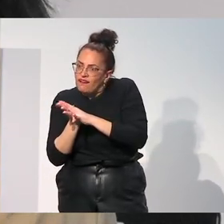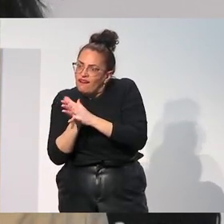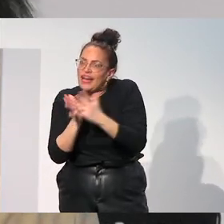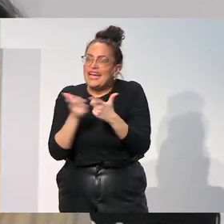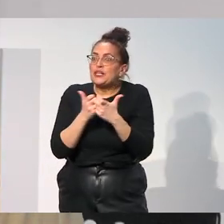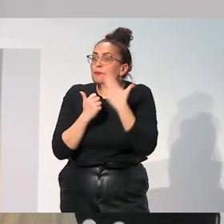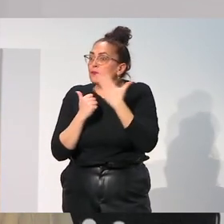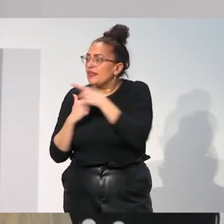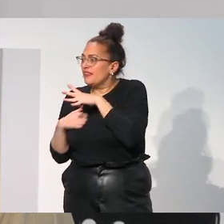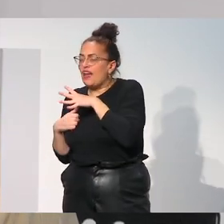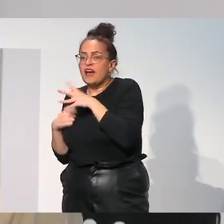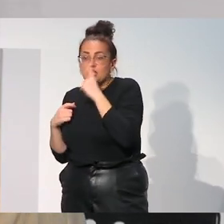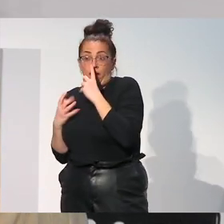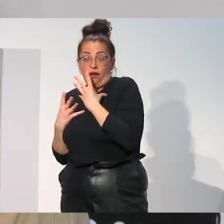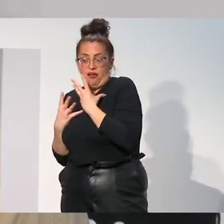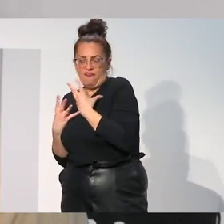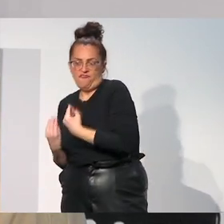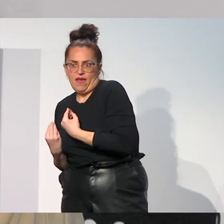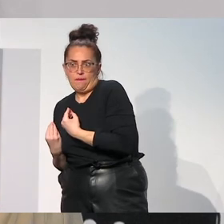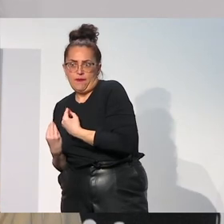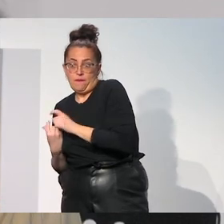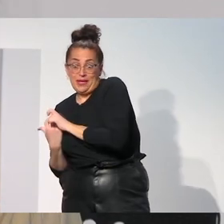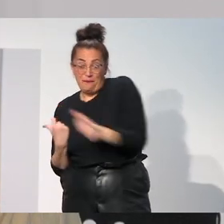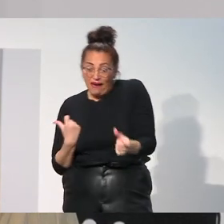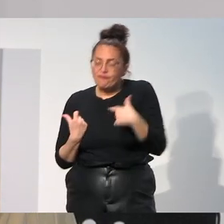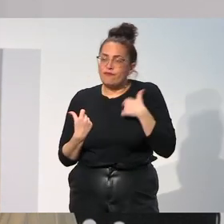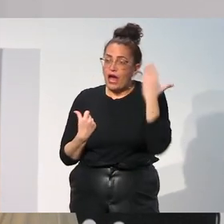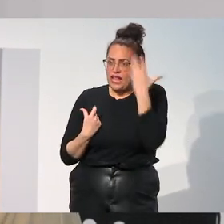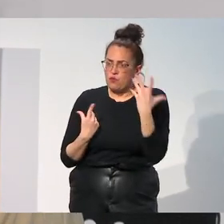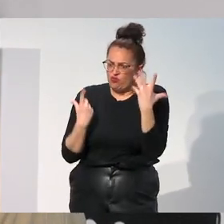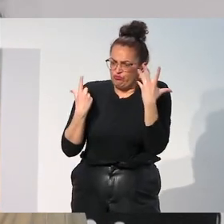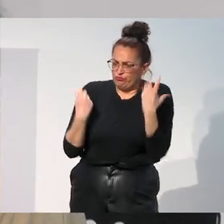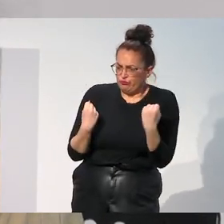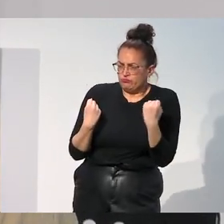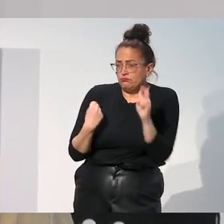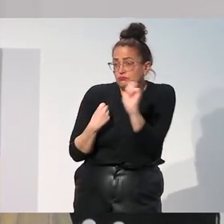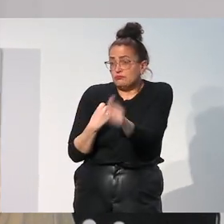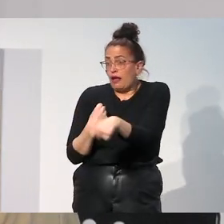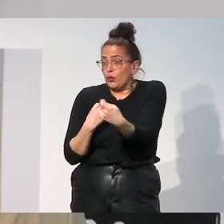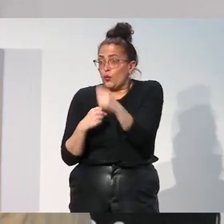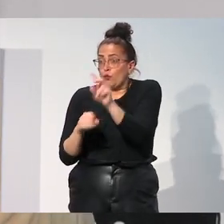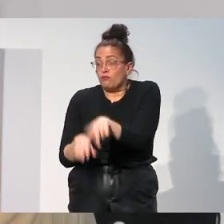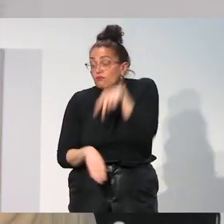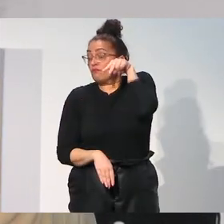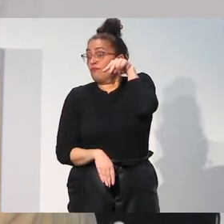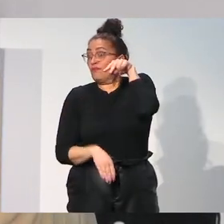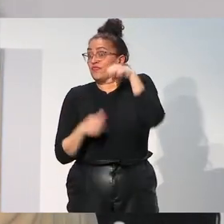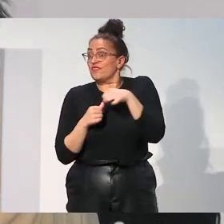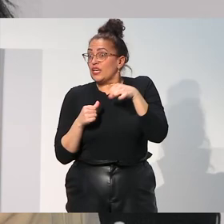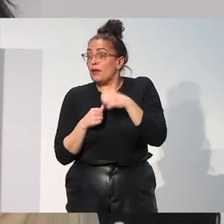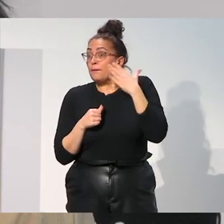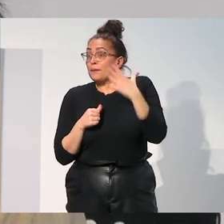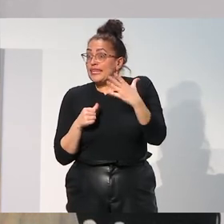autre s'amenuise. Mais la nature, si bien huilée, si équilibrée, empêche la fin de ce qui n'est